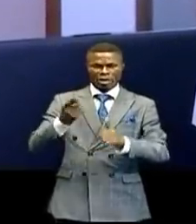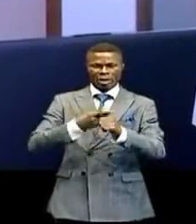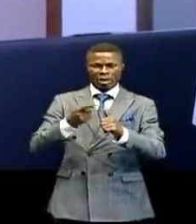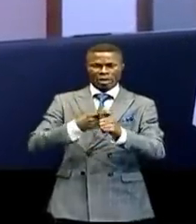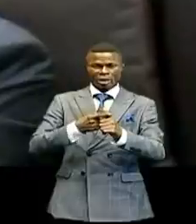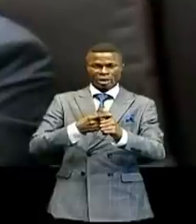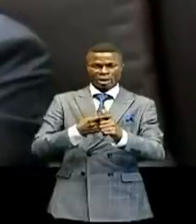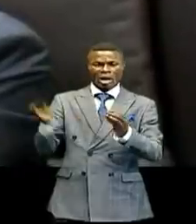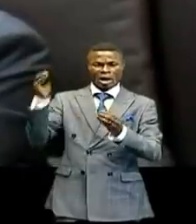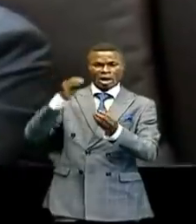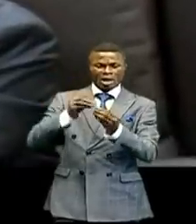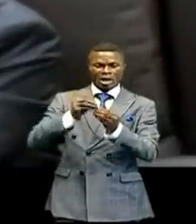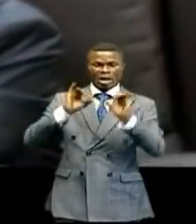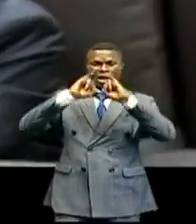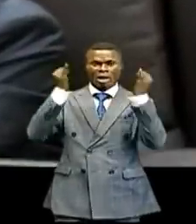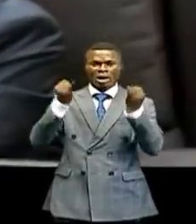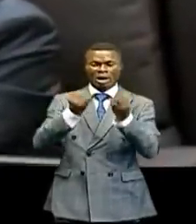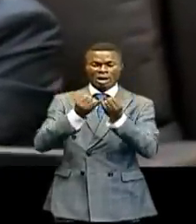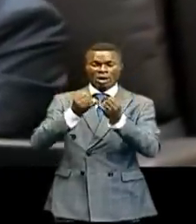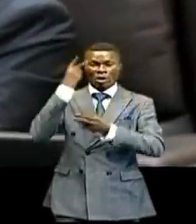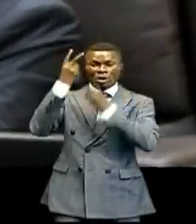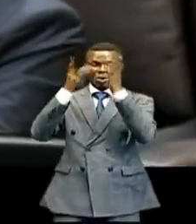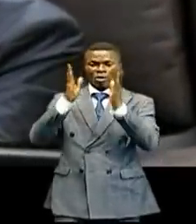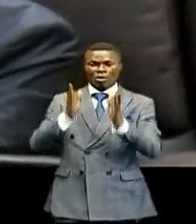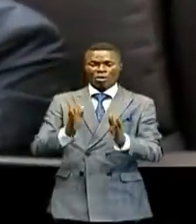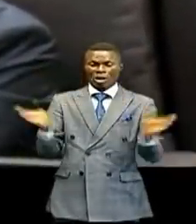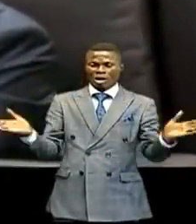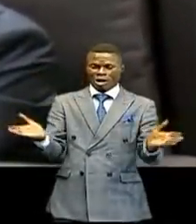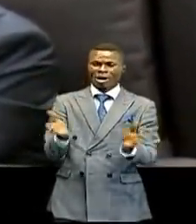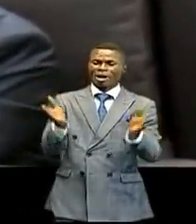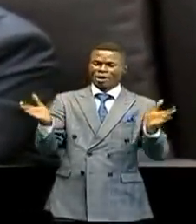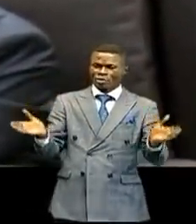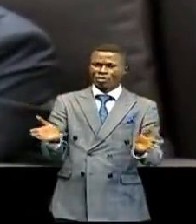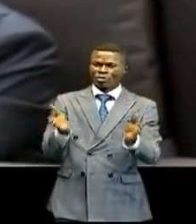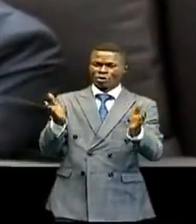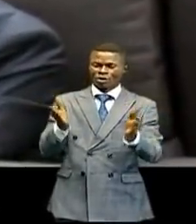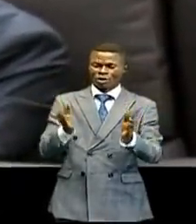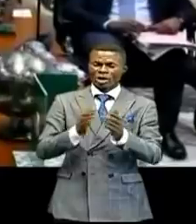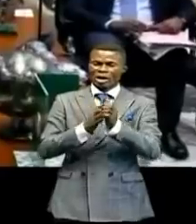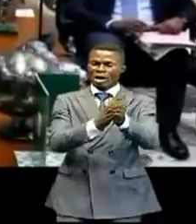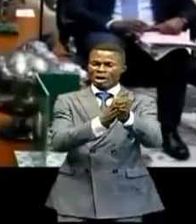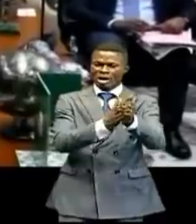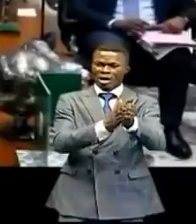de redynamiser l'industrie du tourisme, de renforcer son